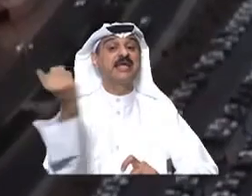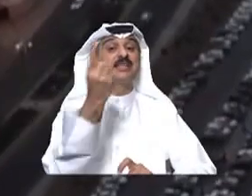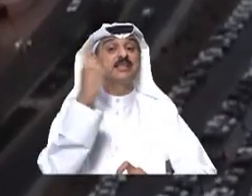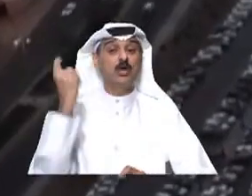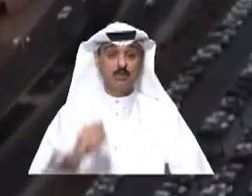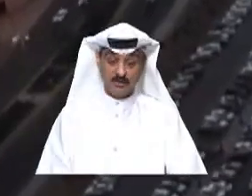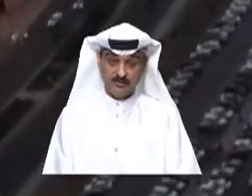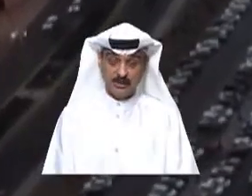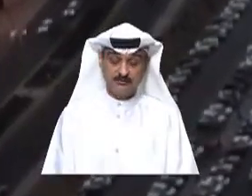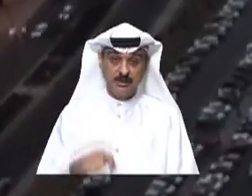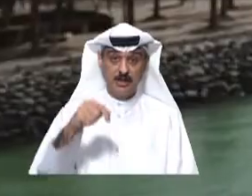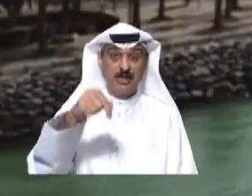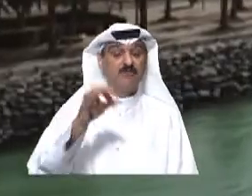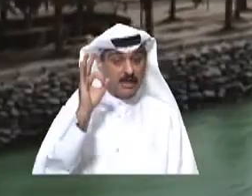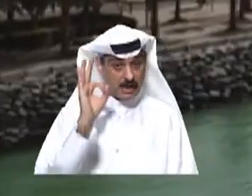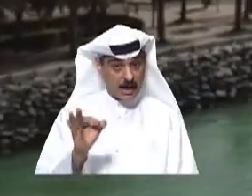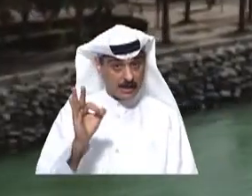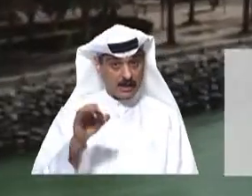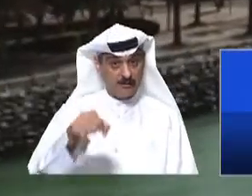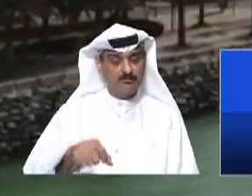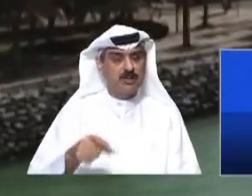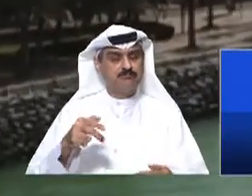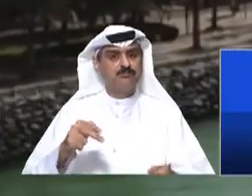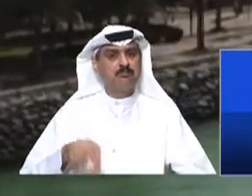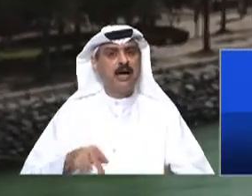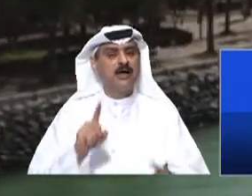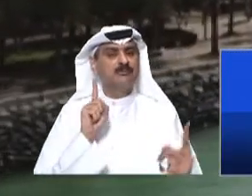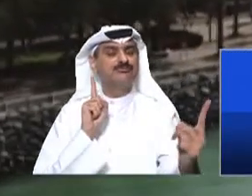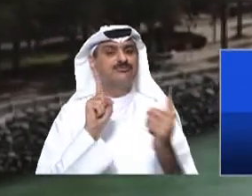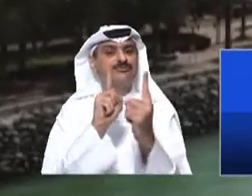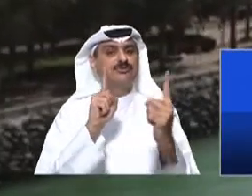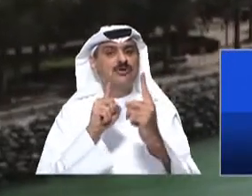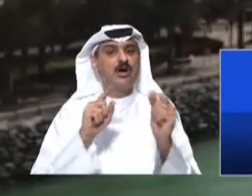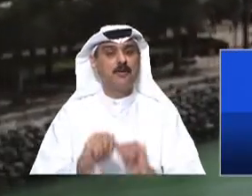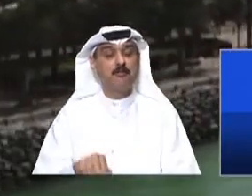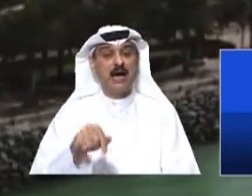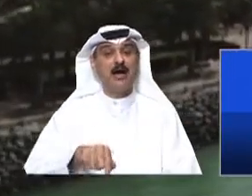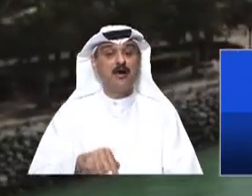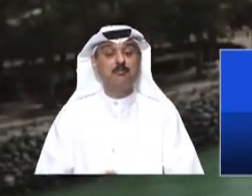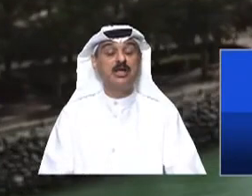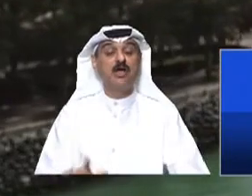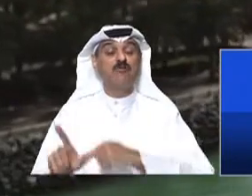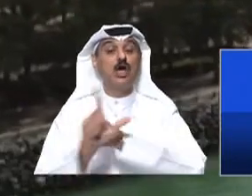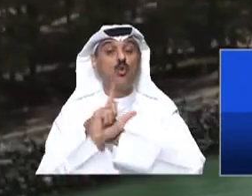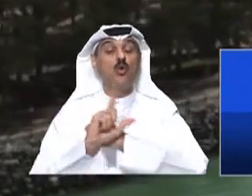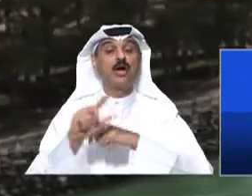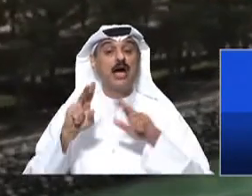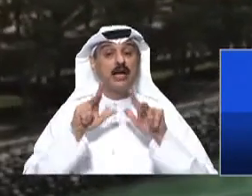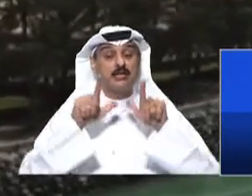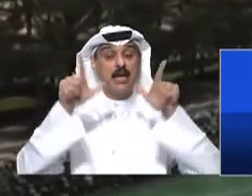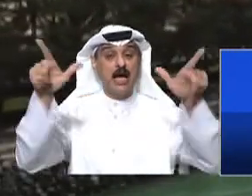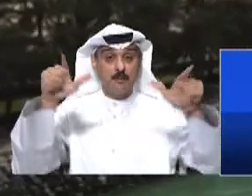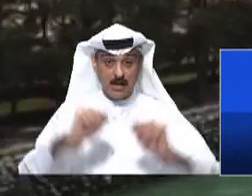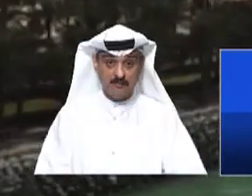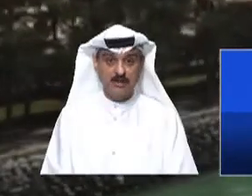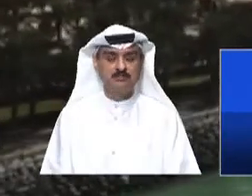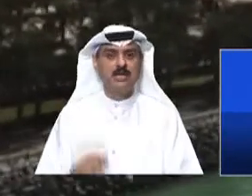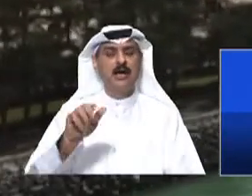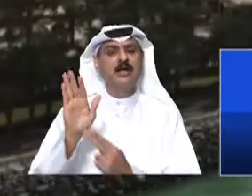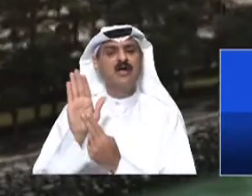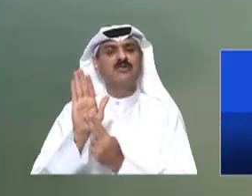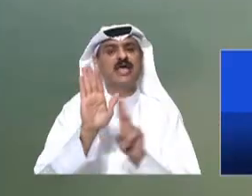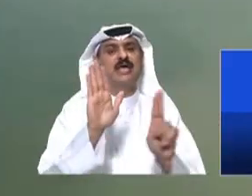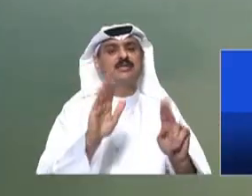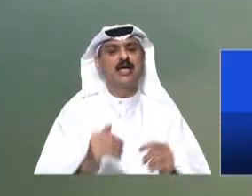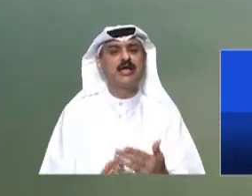العربي عصام أبو سليمان في لقاء خاص مع وكالة الأنباء الكويتية بمناسبة إصدار البنك تقريرا يتناول